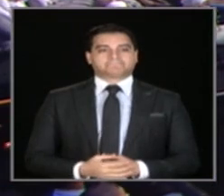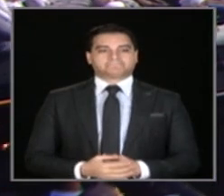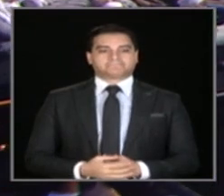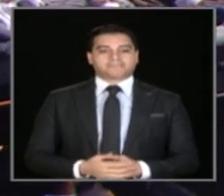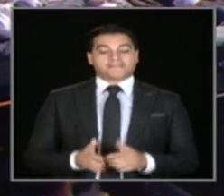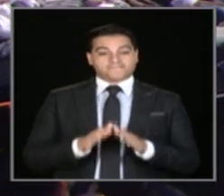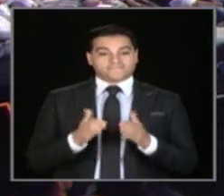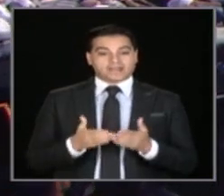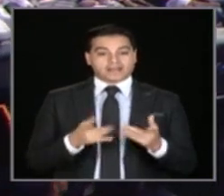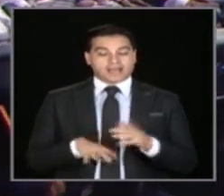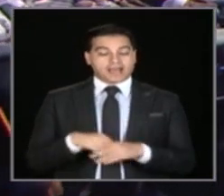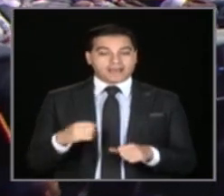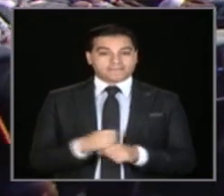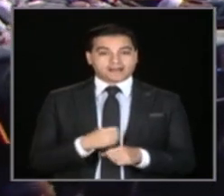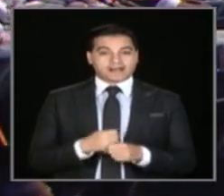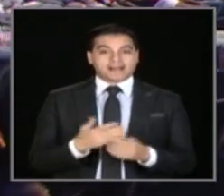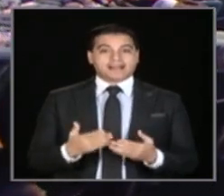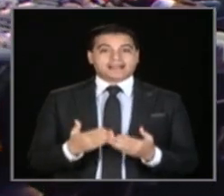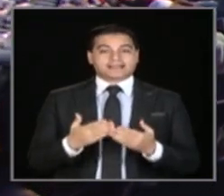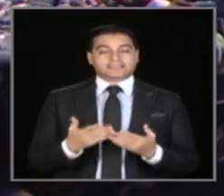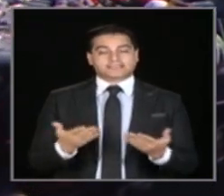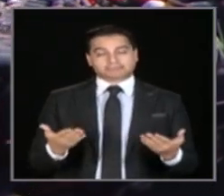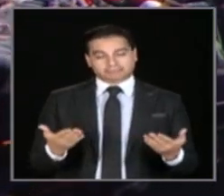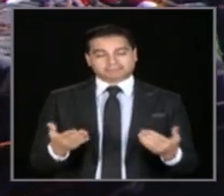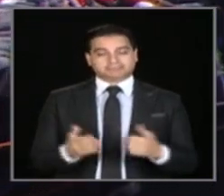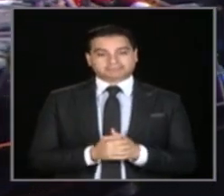فريق أليكس عمال يدعي.